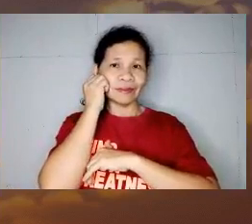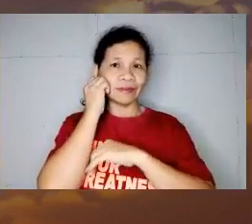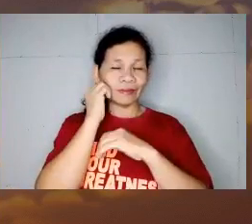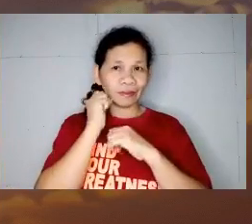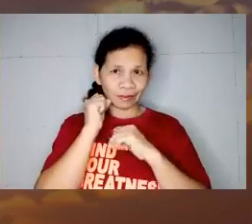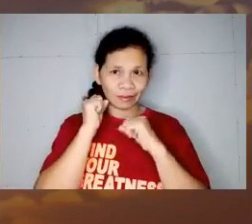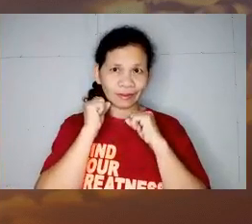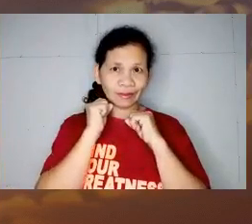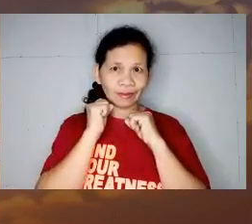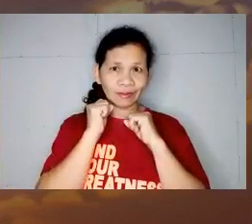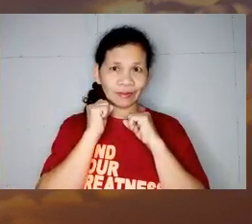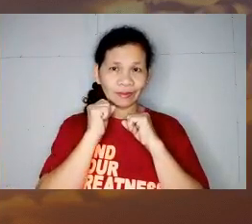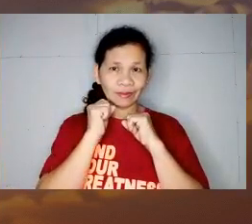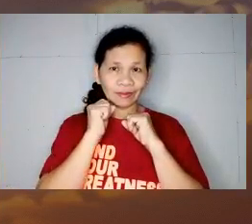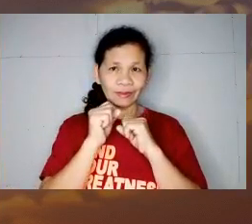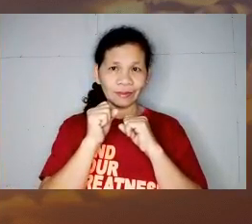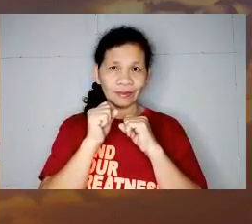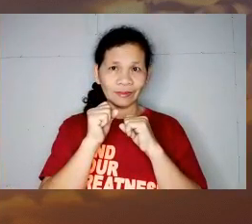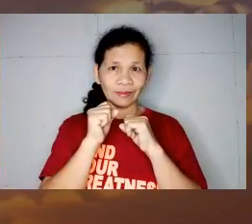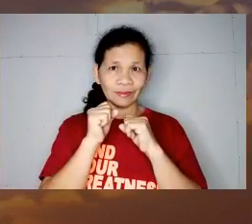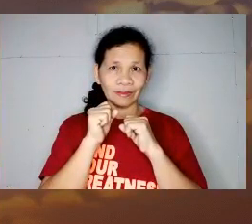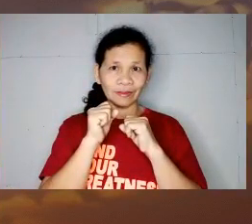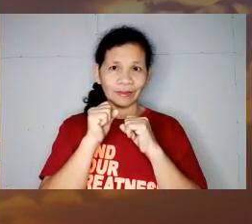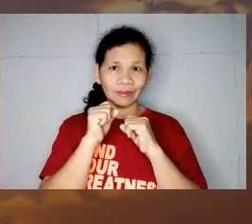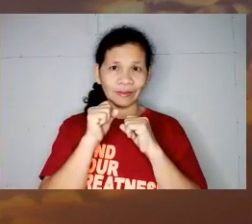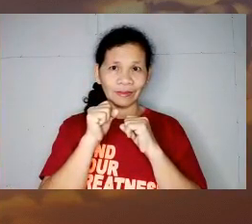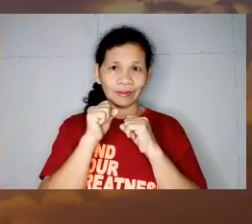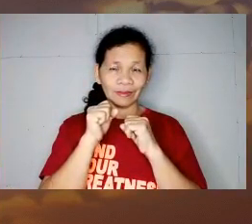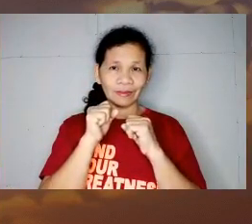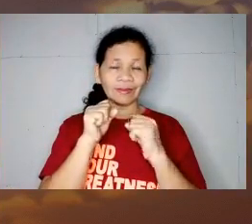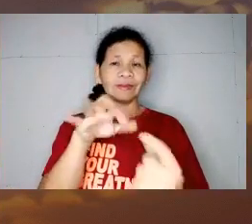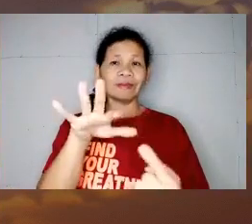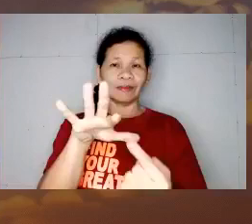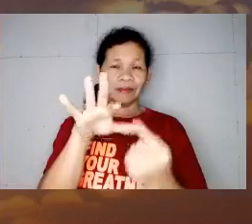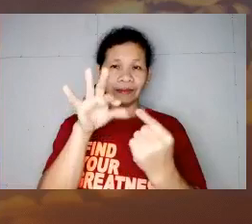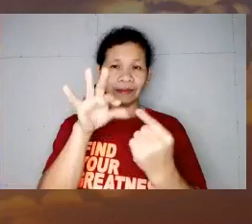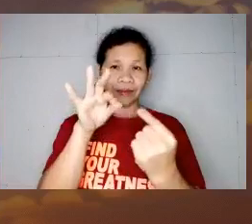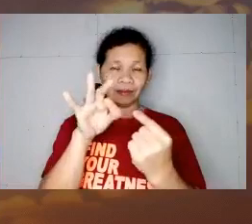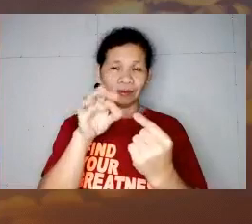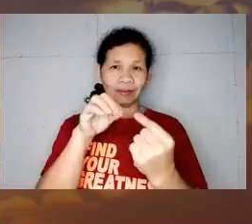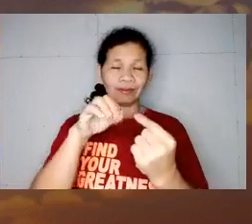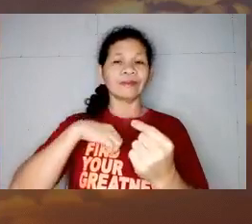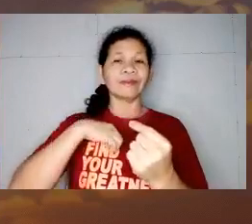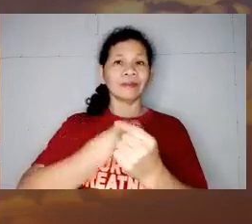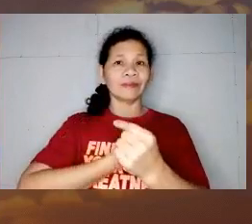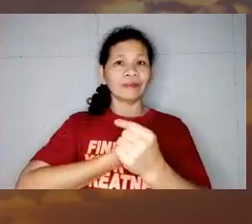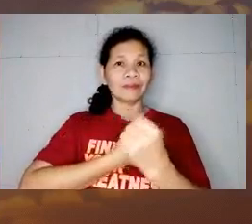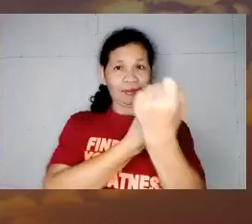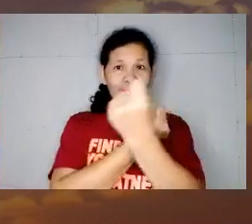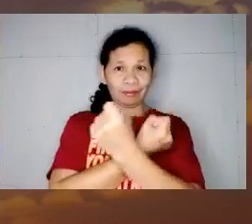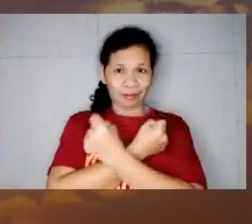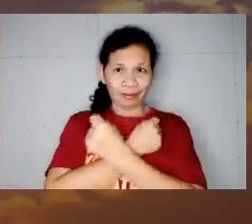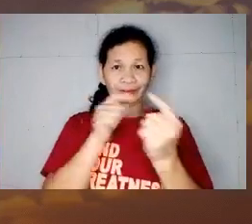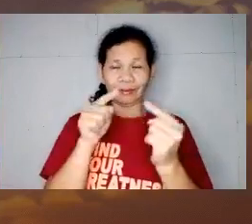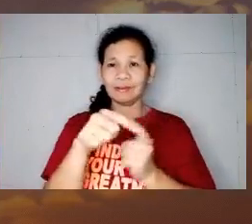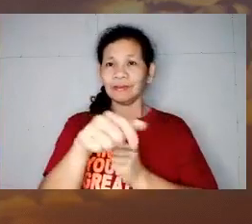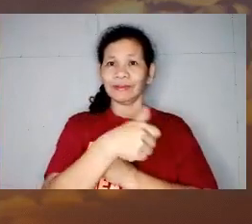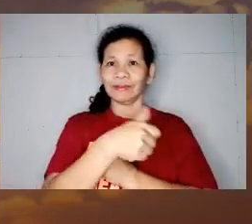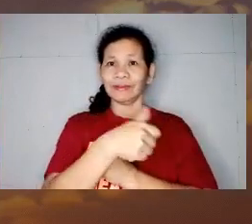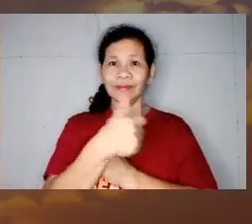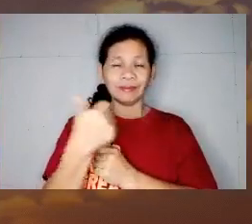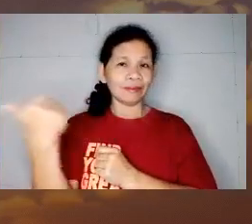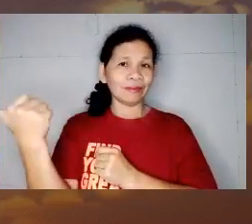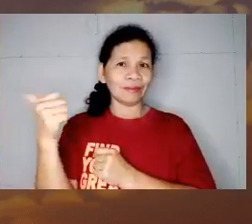okay, ang pagmamahal ng Diyos sa relasyon natin sa isa't isa. At sinasabi niya dito sa 1